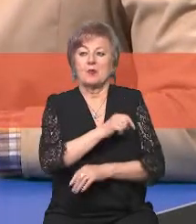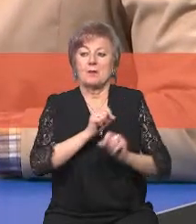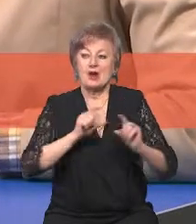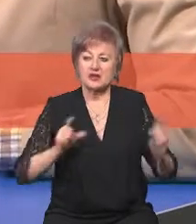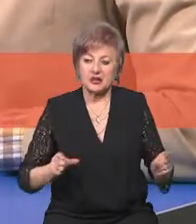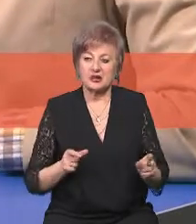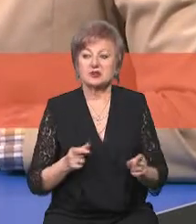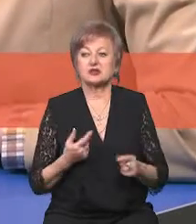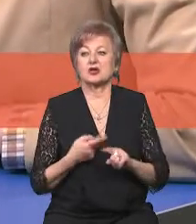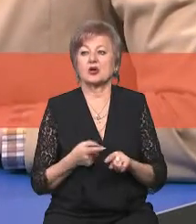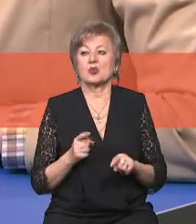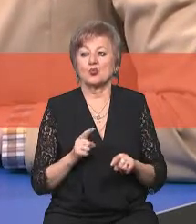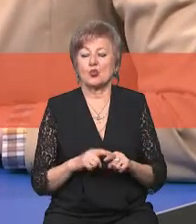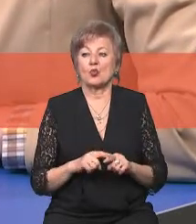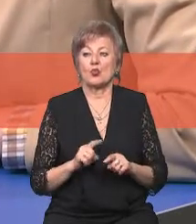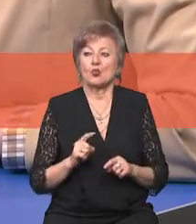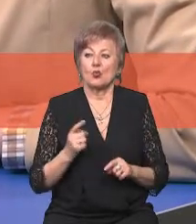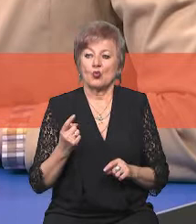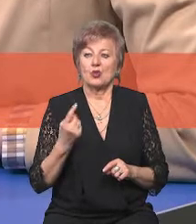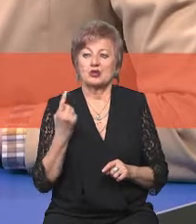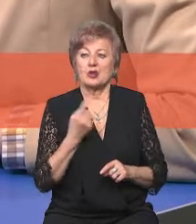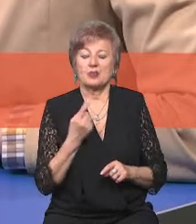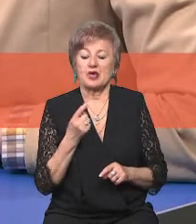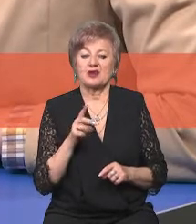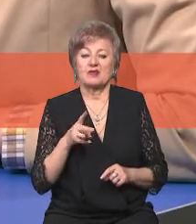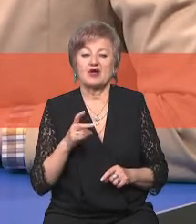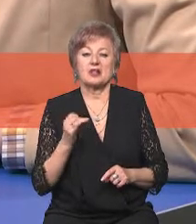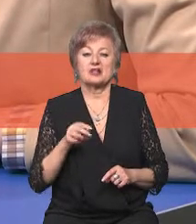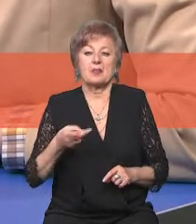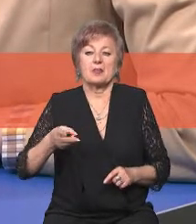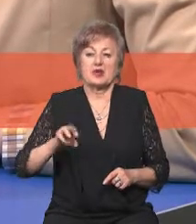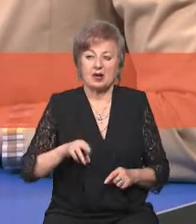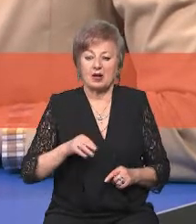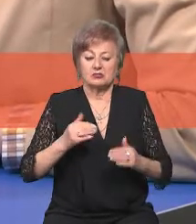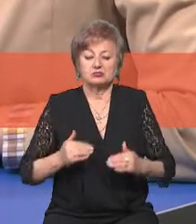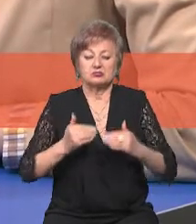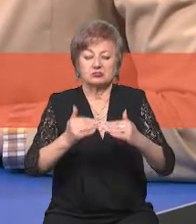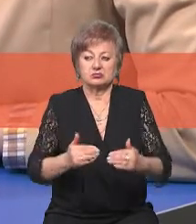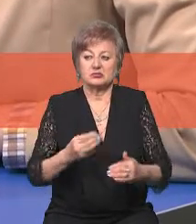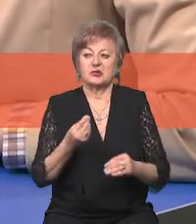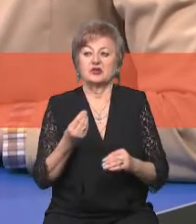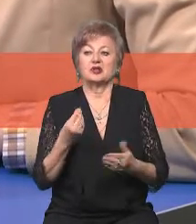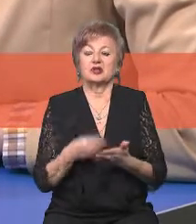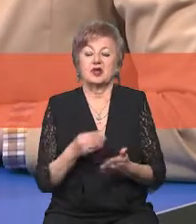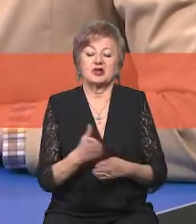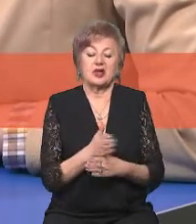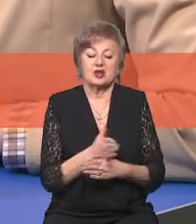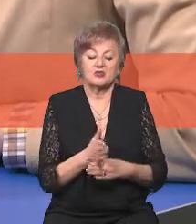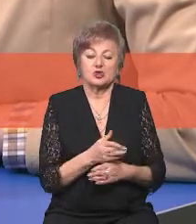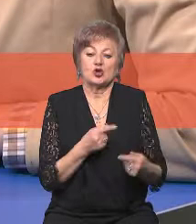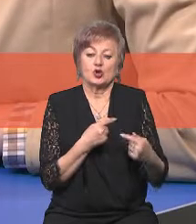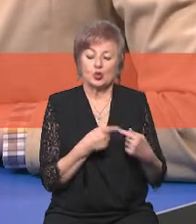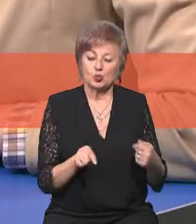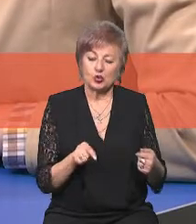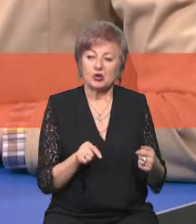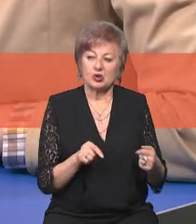лікування. Тому проєкт на 1 липня відтермінували, гроші ці були розподілені за іншими видами